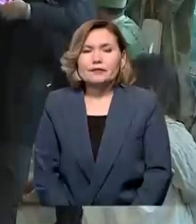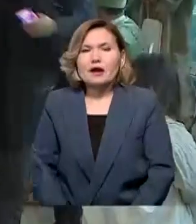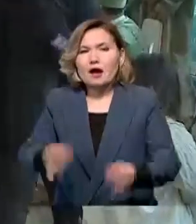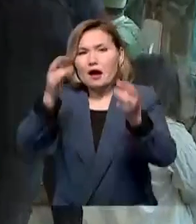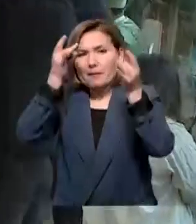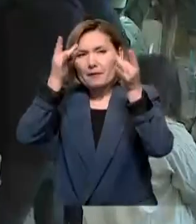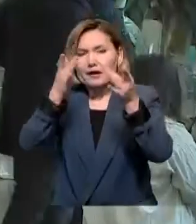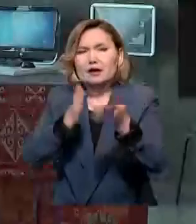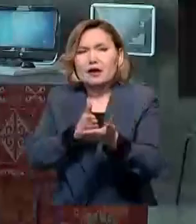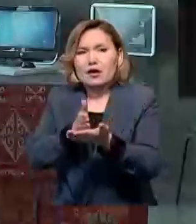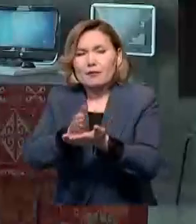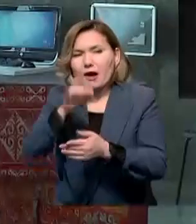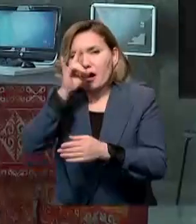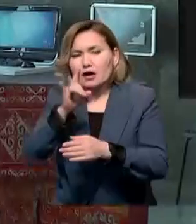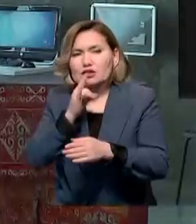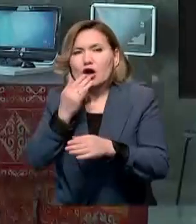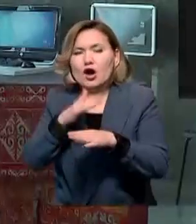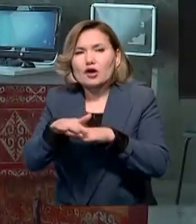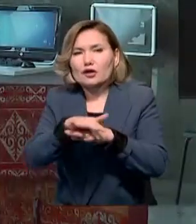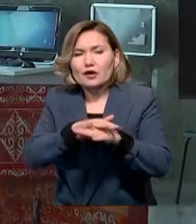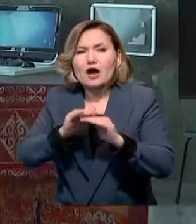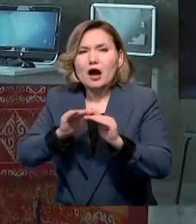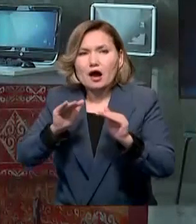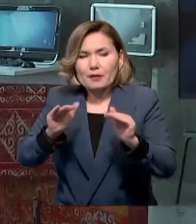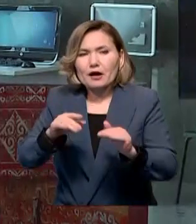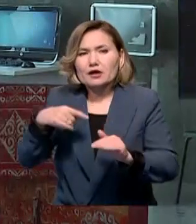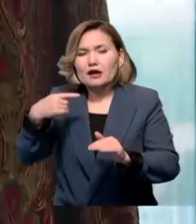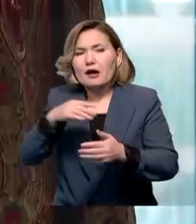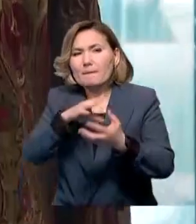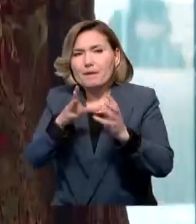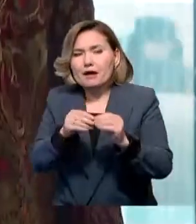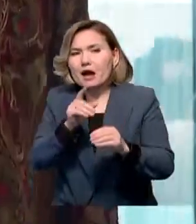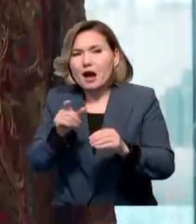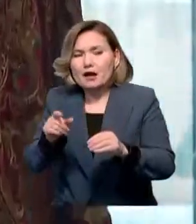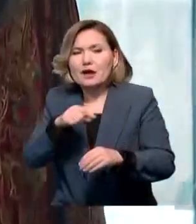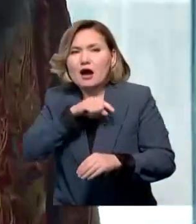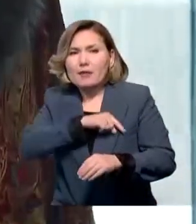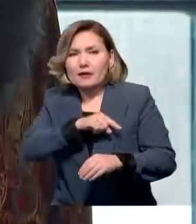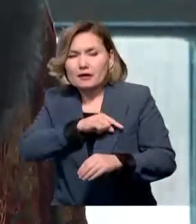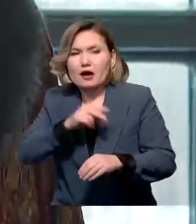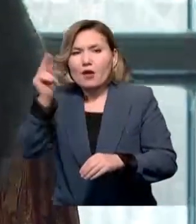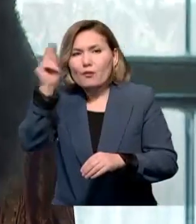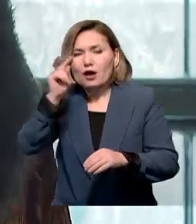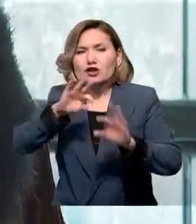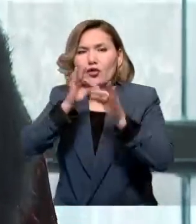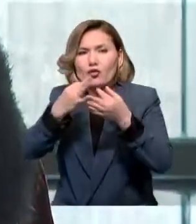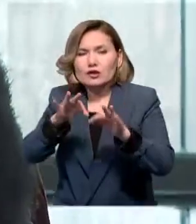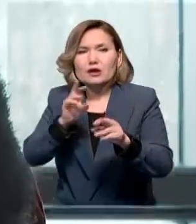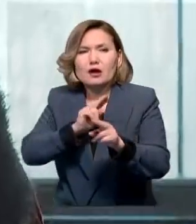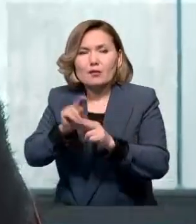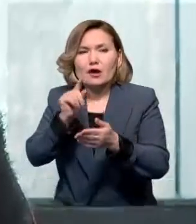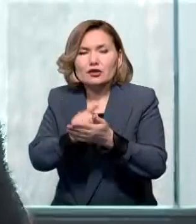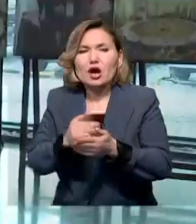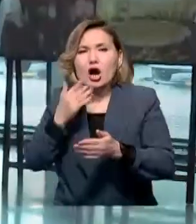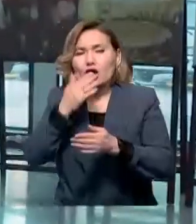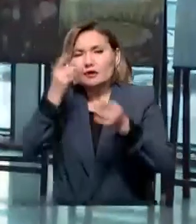Мәдениеттің субъектісі ел, ұлт, халық, ұрпақ және жеке тұлға. Ол бір адам бойына білім, қабілет, өнер арқылы келеді. Қазір ұлттық